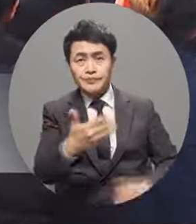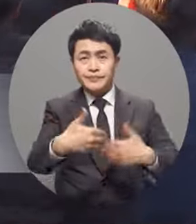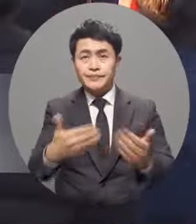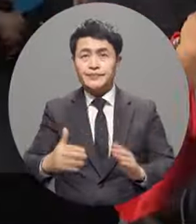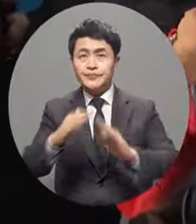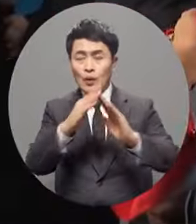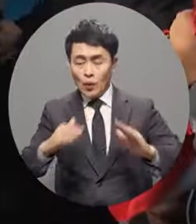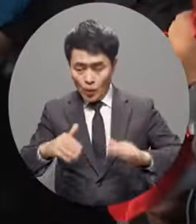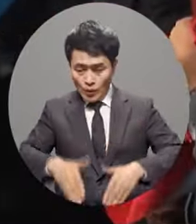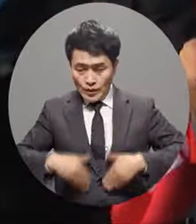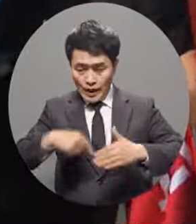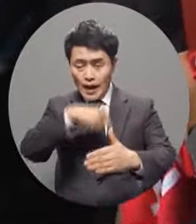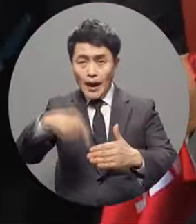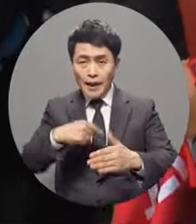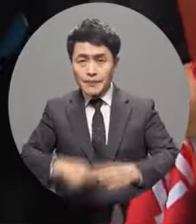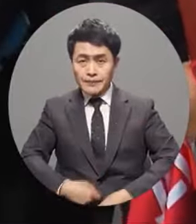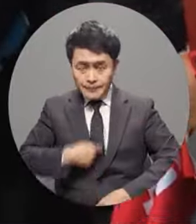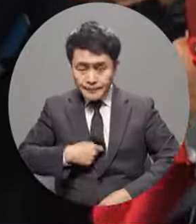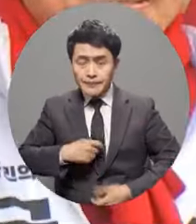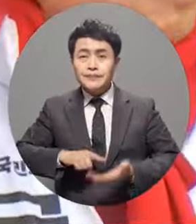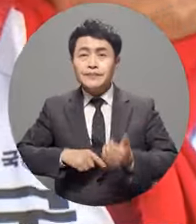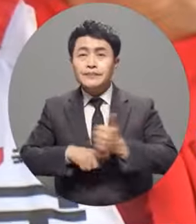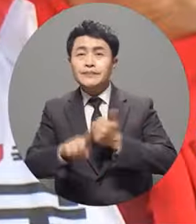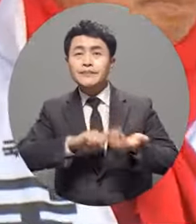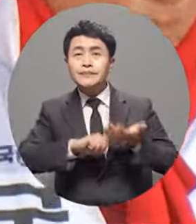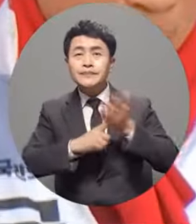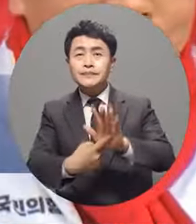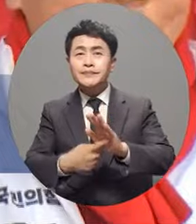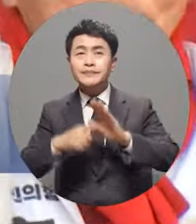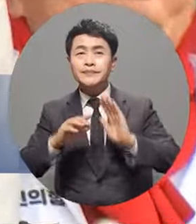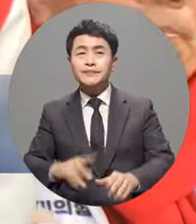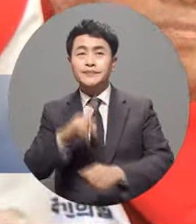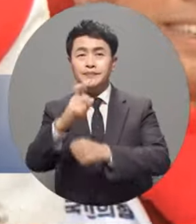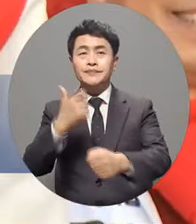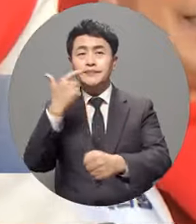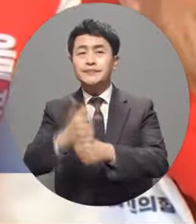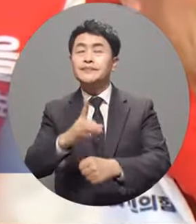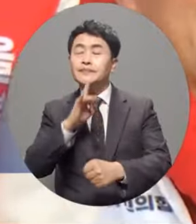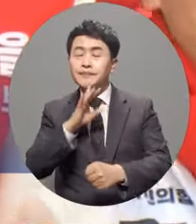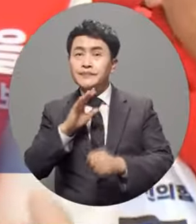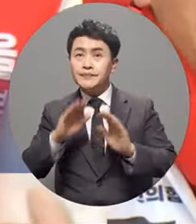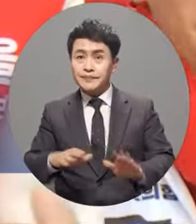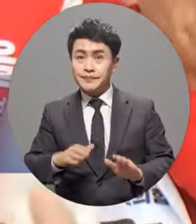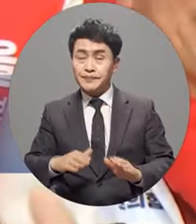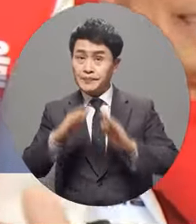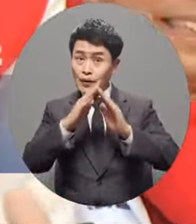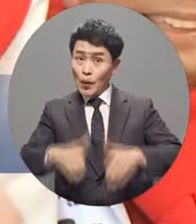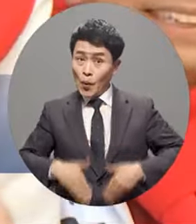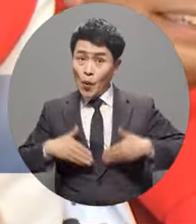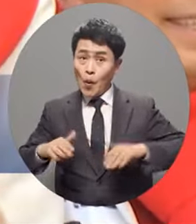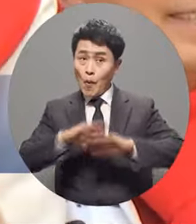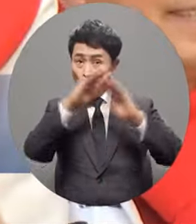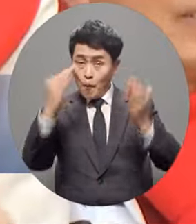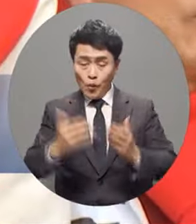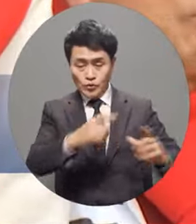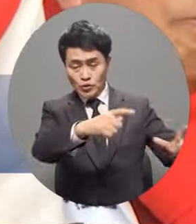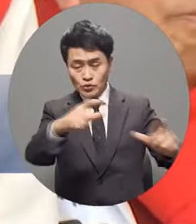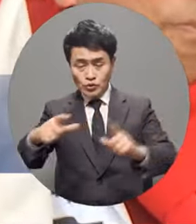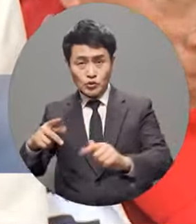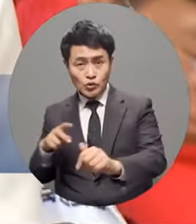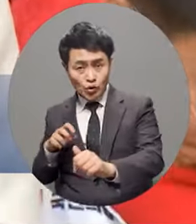대한 진정성을 거듭 강조했습니다. 16년 만에 호남의 모두 지역구